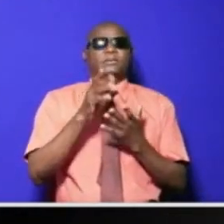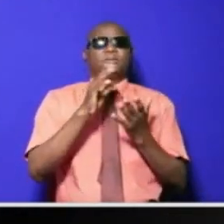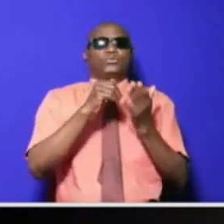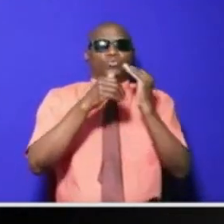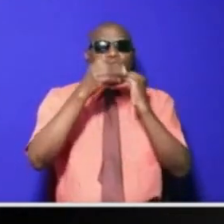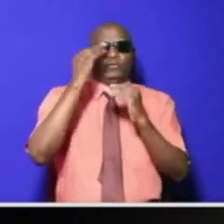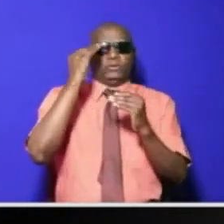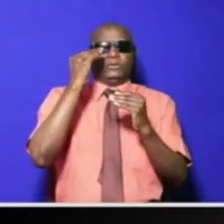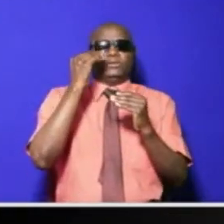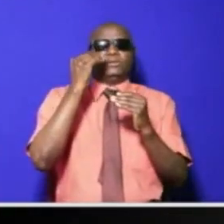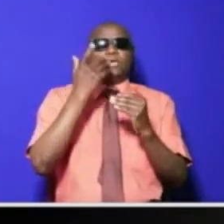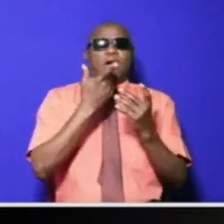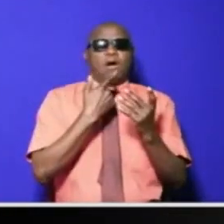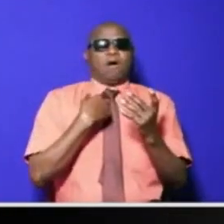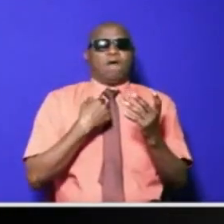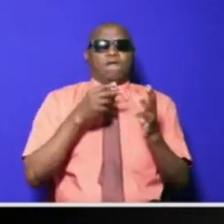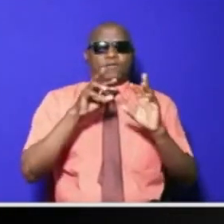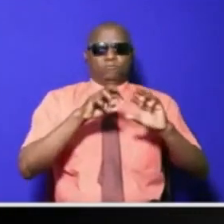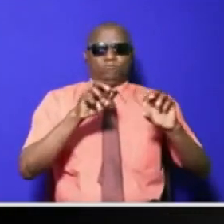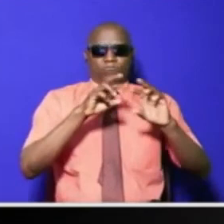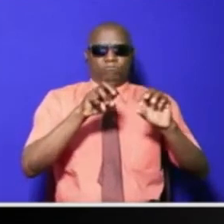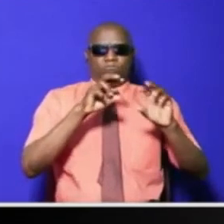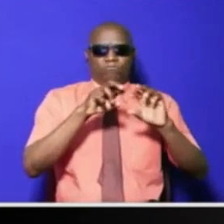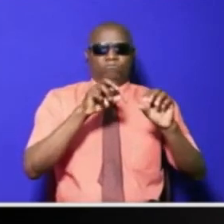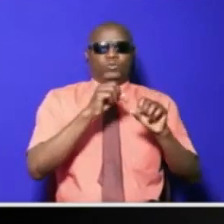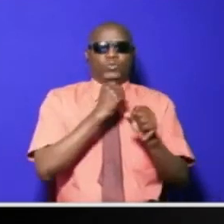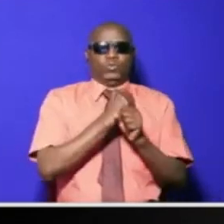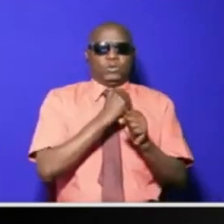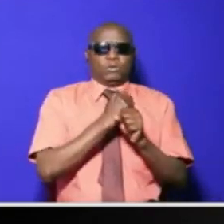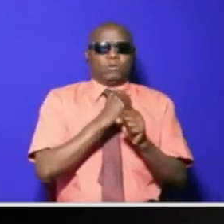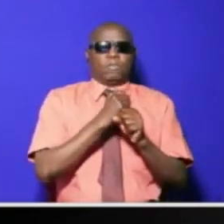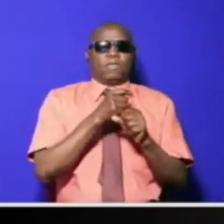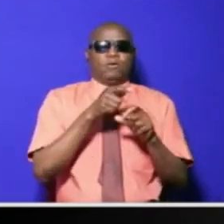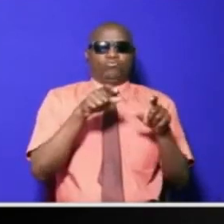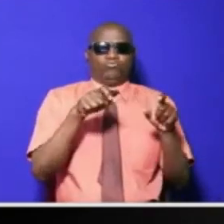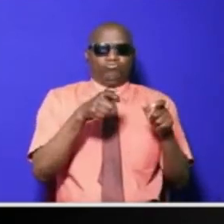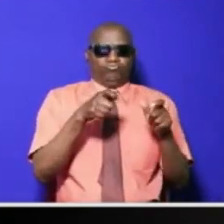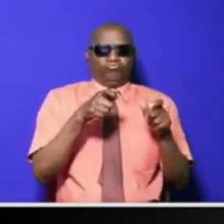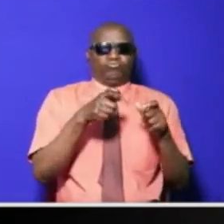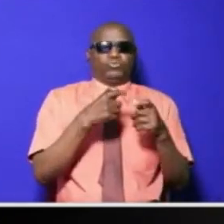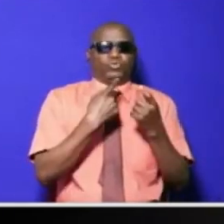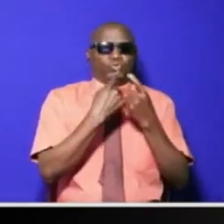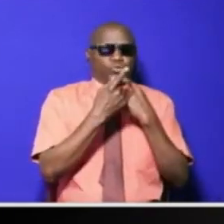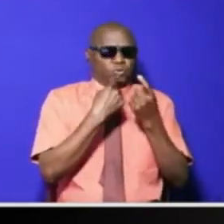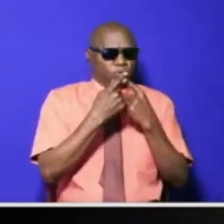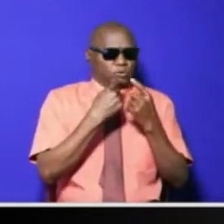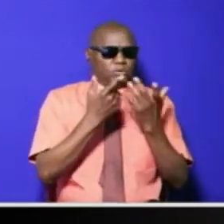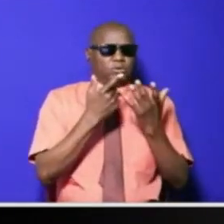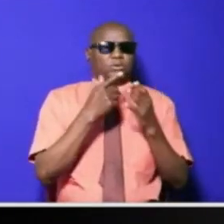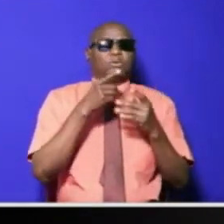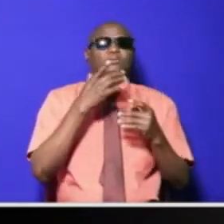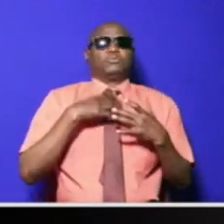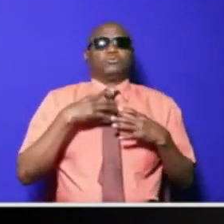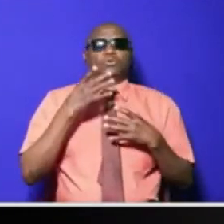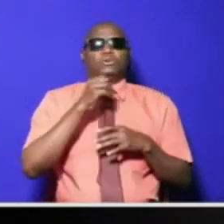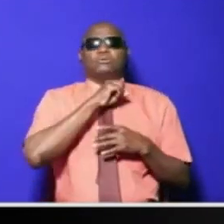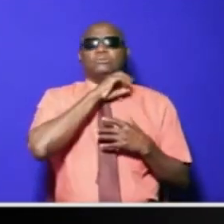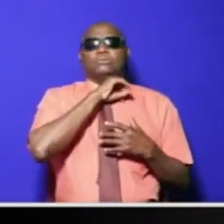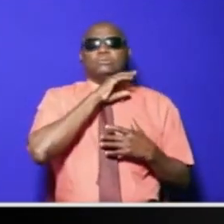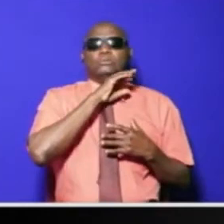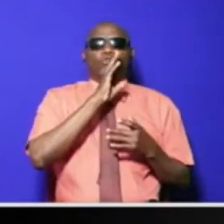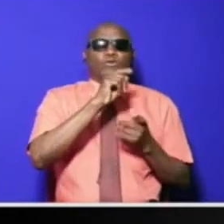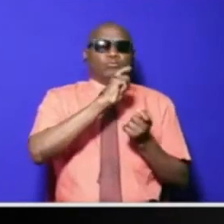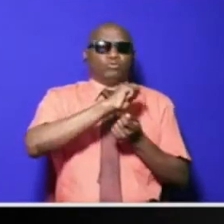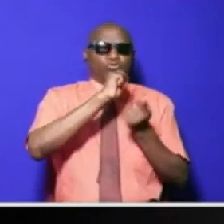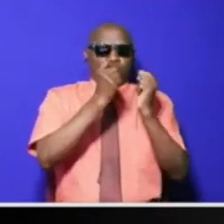bado unaangaziwa ili kutathmini ubora wake. Akihutubia wanahabari, Mambuka amesema wazazi wamekuwa wakilalamikia pakubwa kutokana